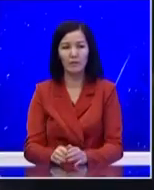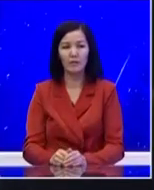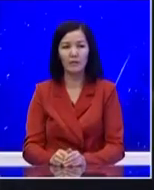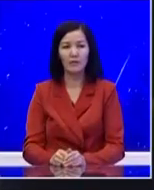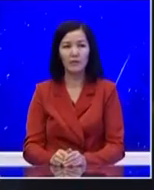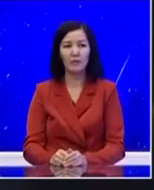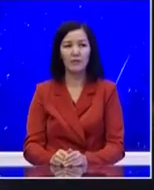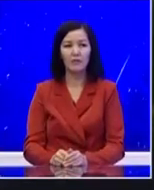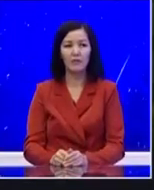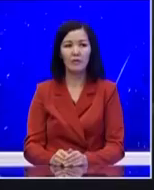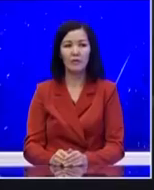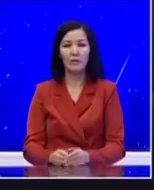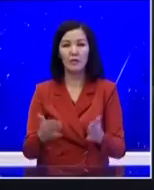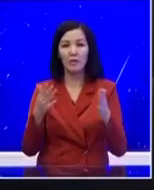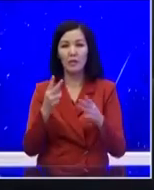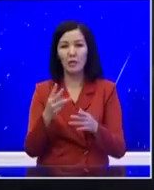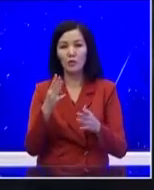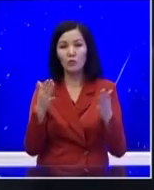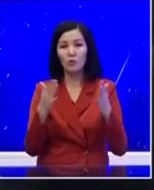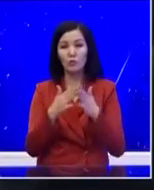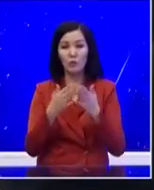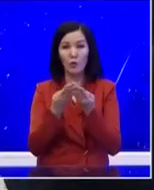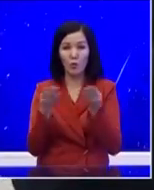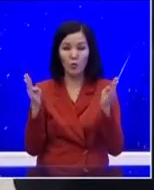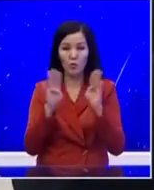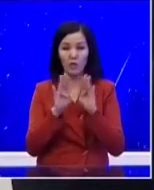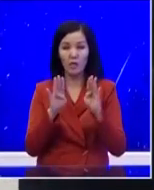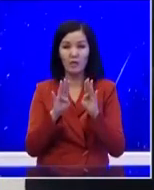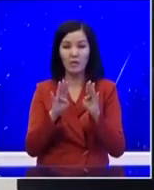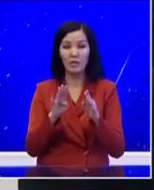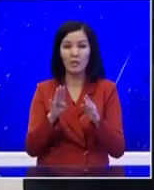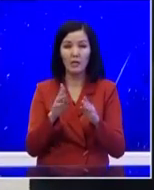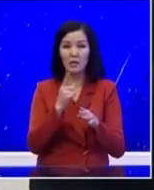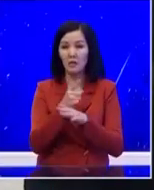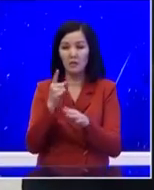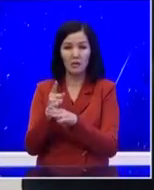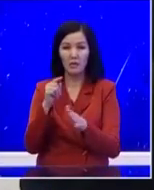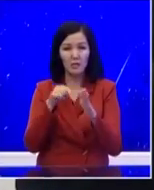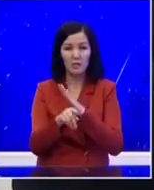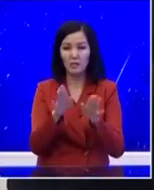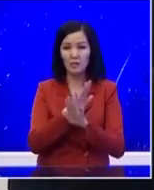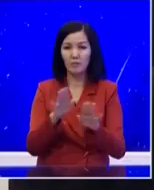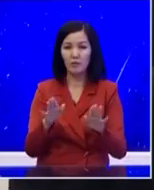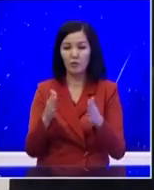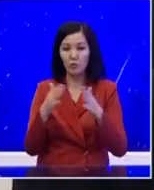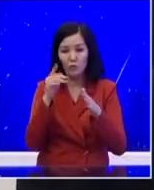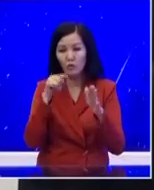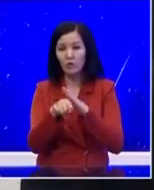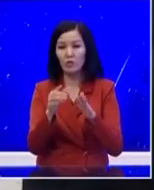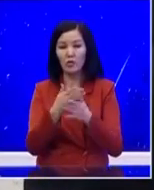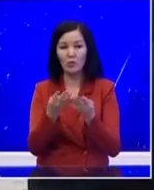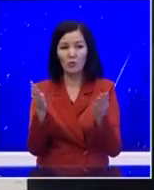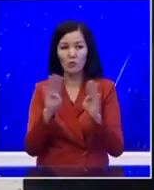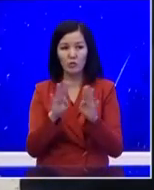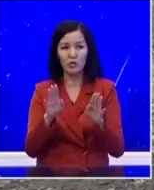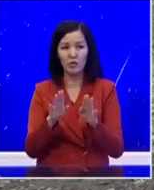қоршауған кіргізбейді. Мен жаңа участковымыз келді. Халық бәрі тазалап отыр ғой, арықтың жібергенін. Кіргізбейді үйлеріне. Қоршап алған